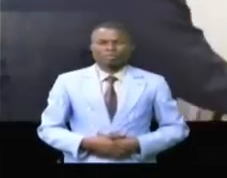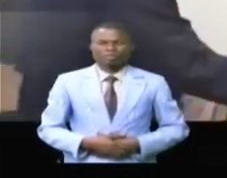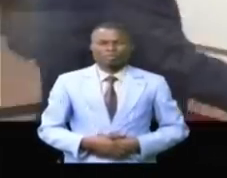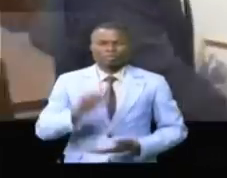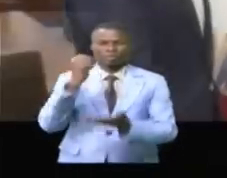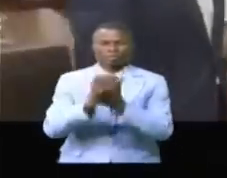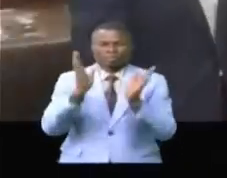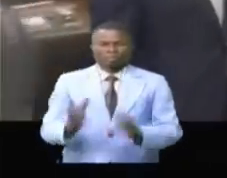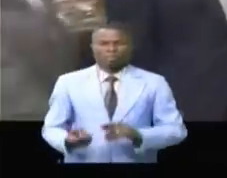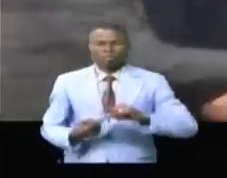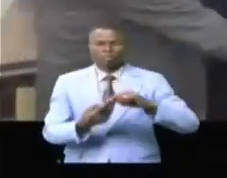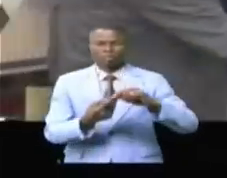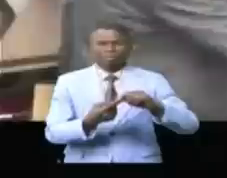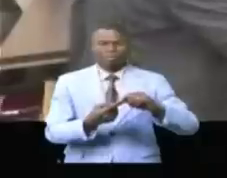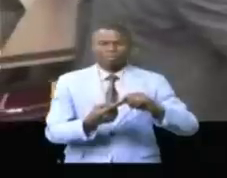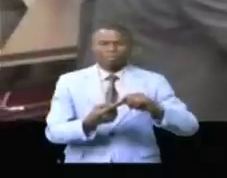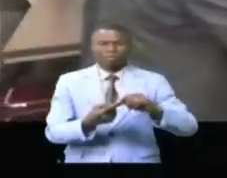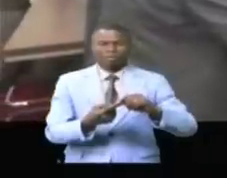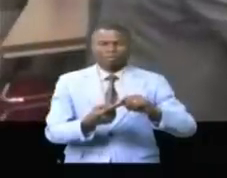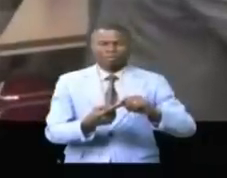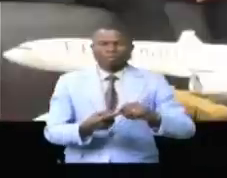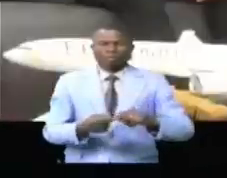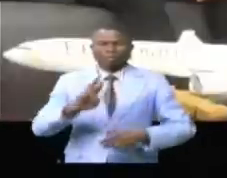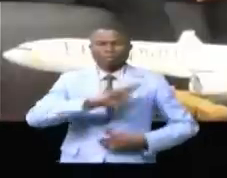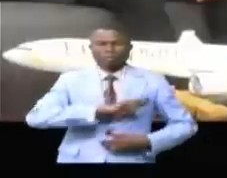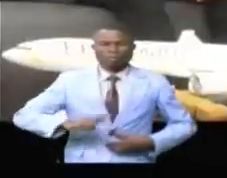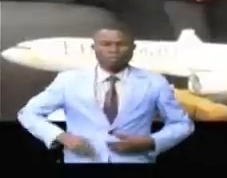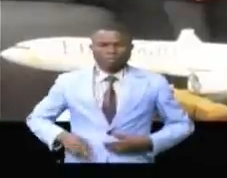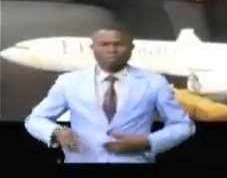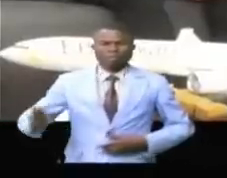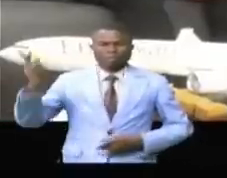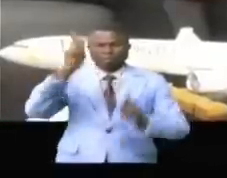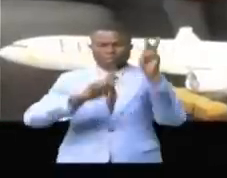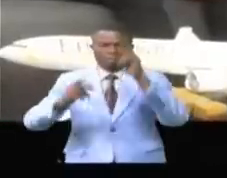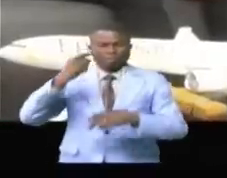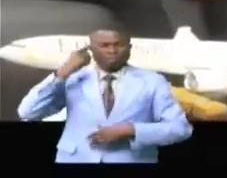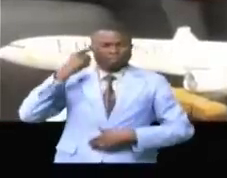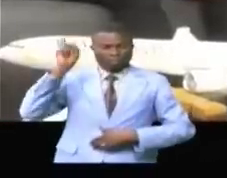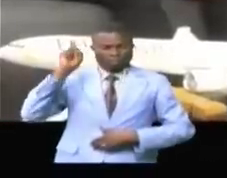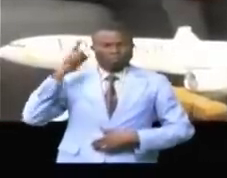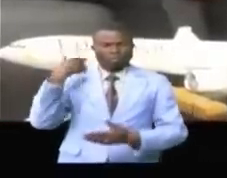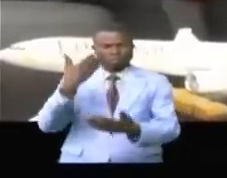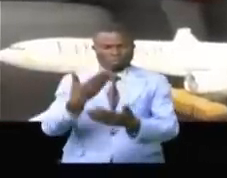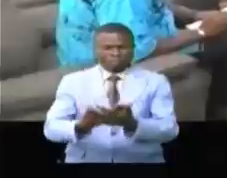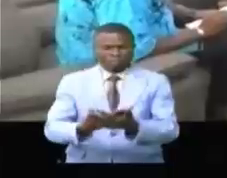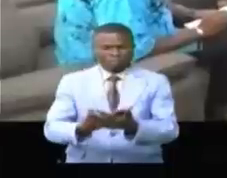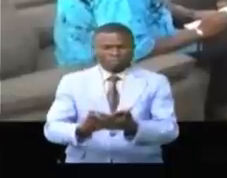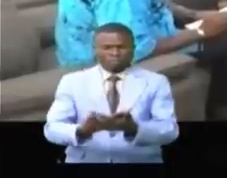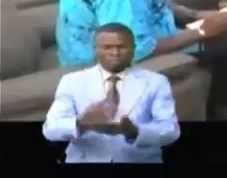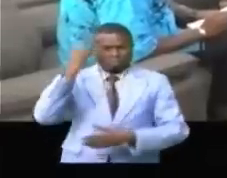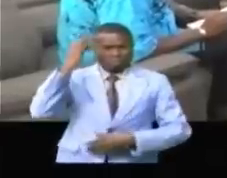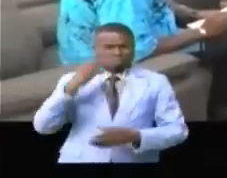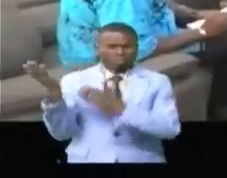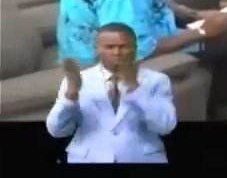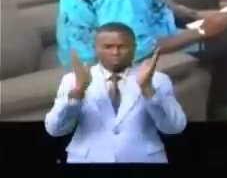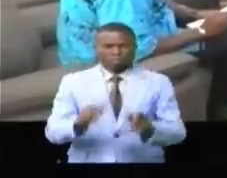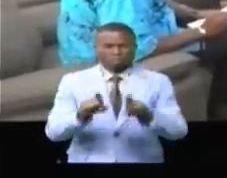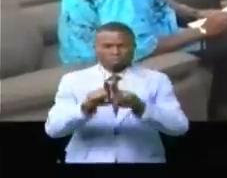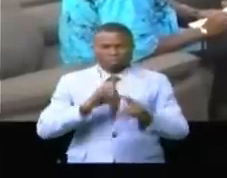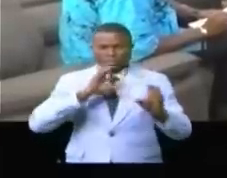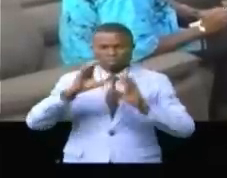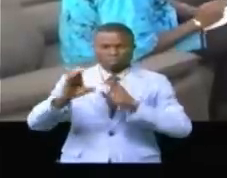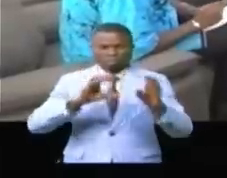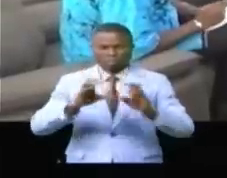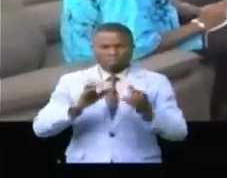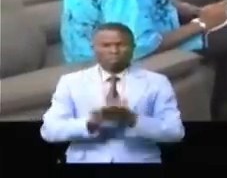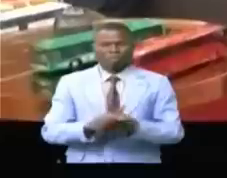L'ambassadeur extraordinaire et plénipotentiaire de la République populaire de Chine était le premier à être reçu par les ministres de Transport, Voies des Communications